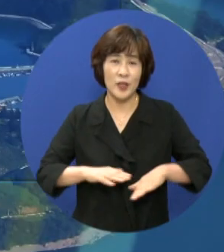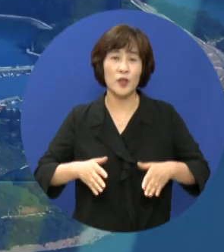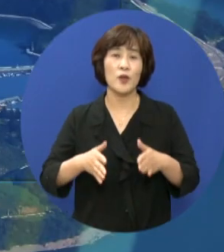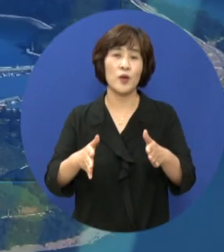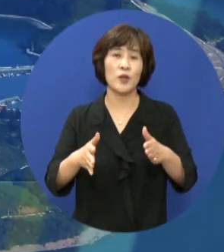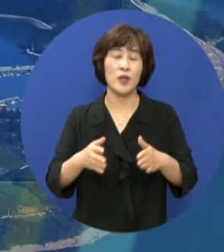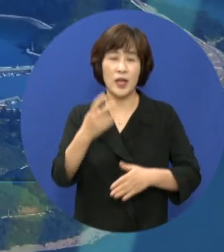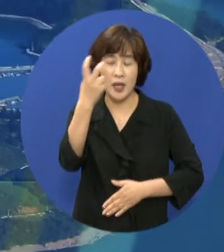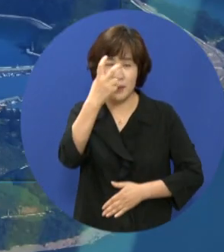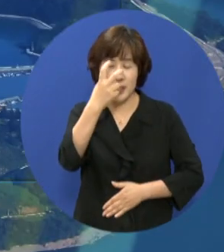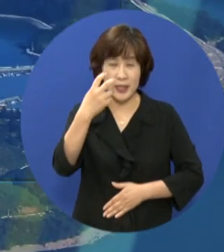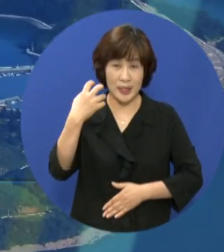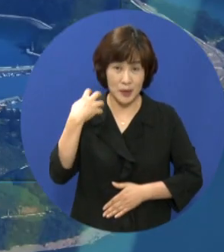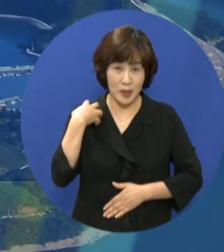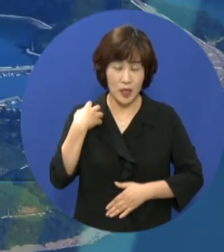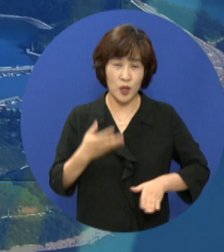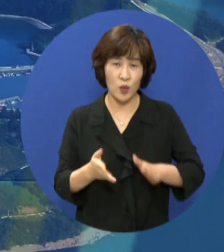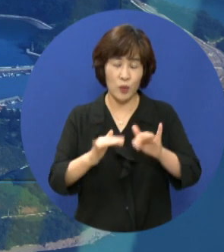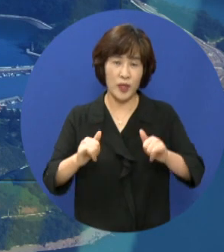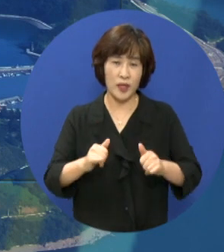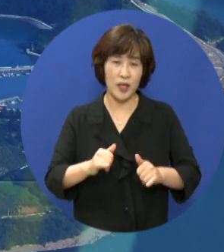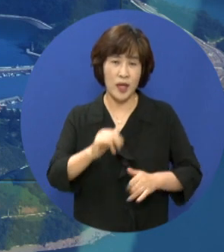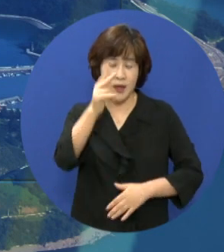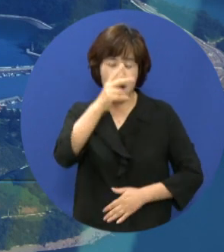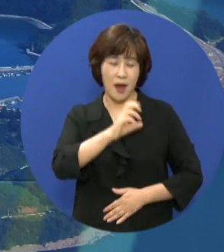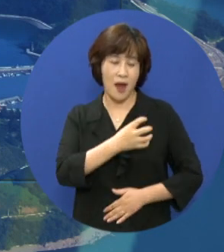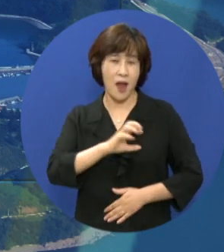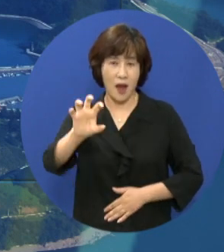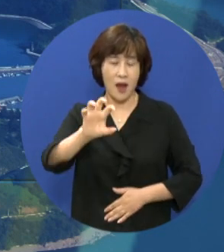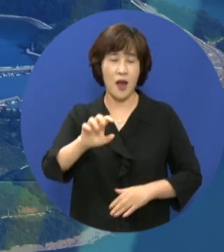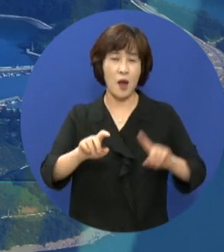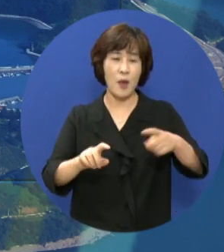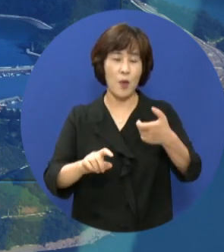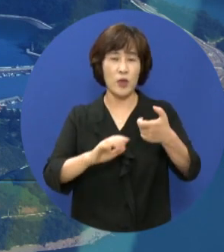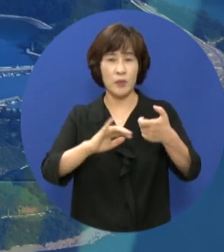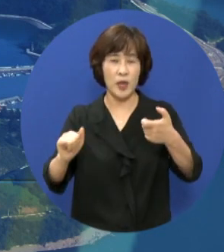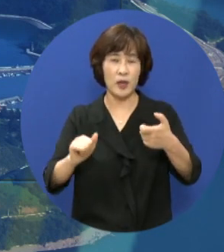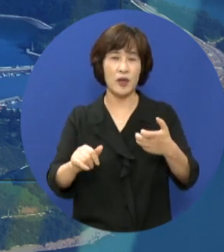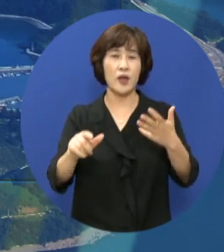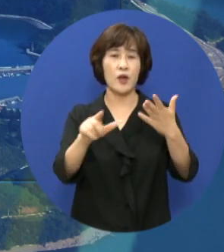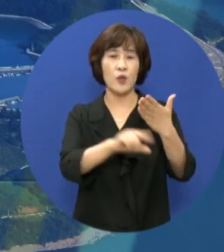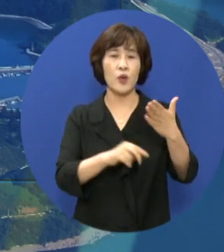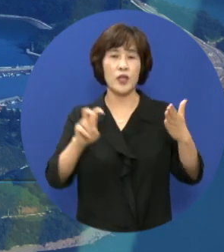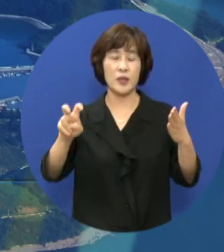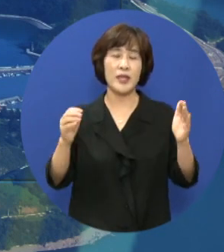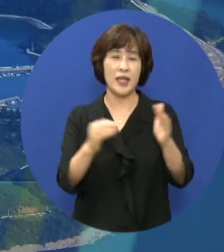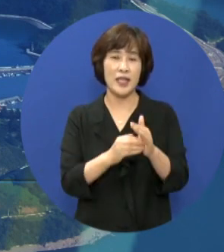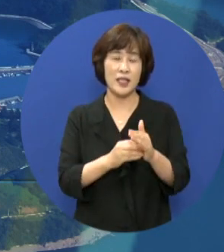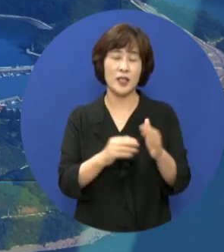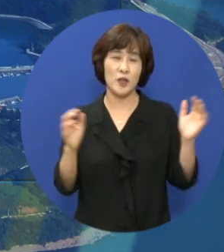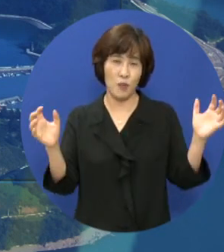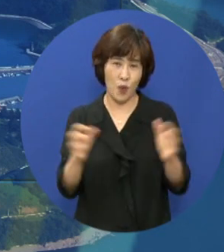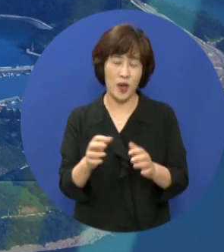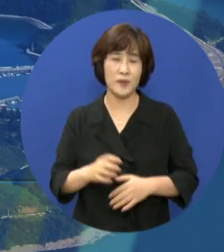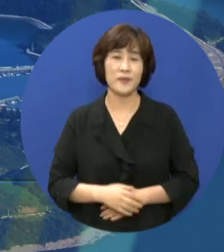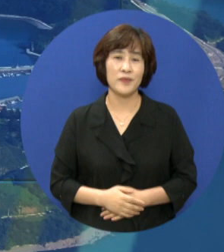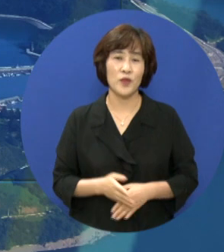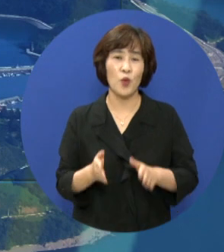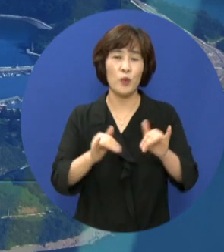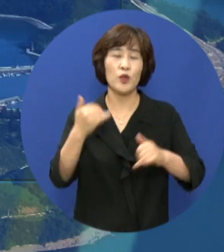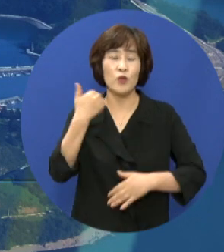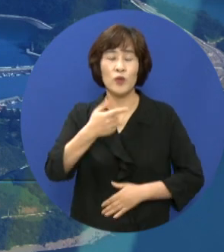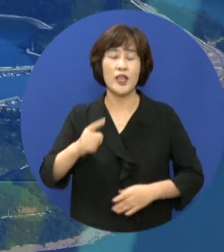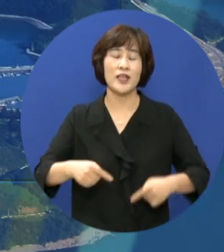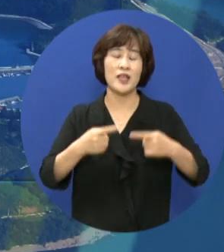전남 분은 감사관 역할을 할 뿐이다 맹 어 자 150여 명은 다음달 20일까지 이게 모집합니다 고민이 묘